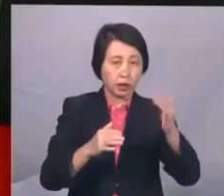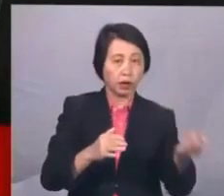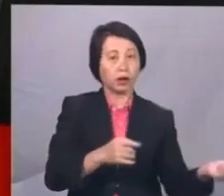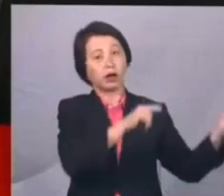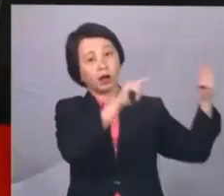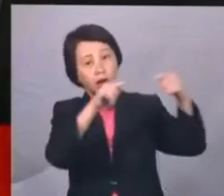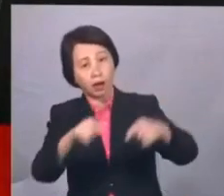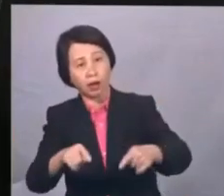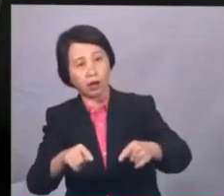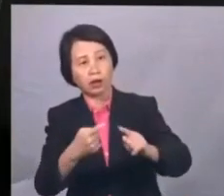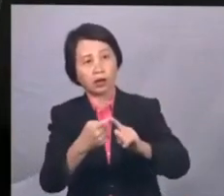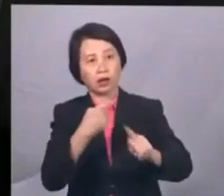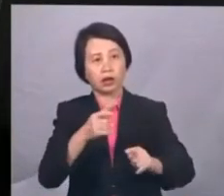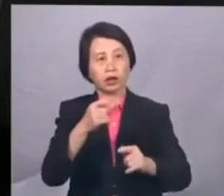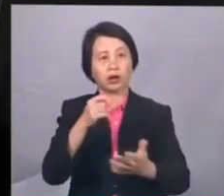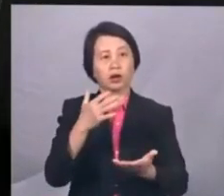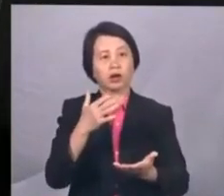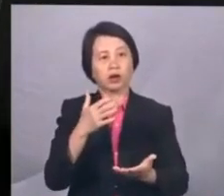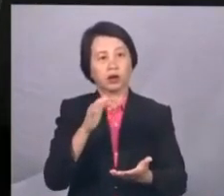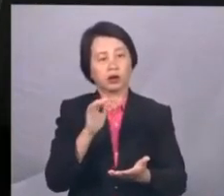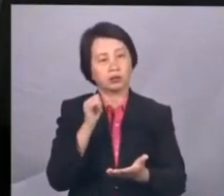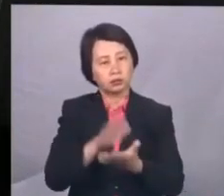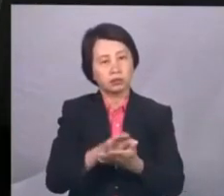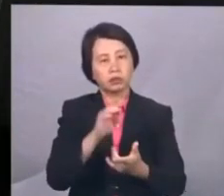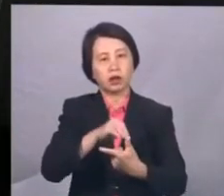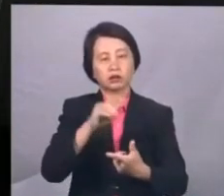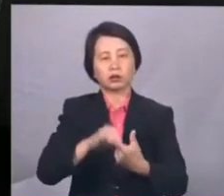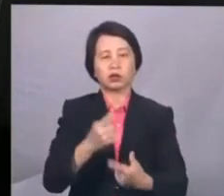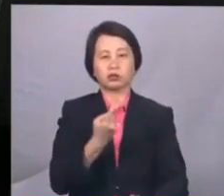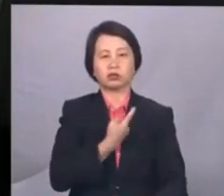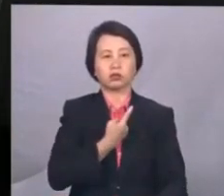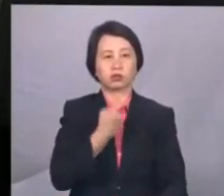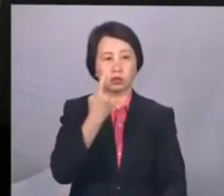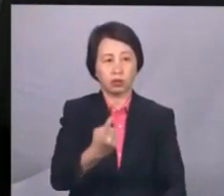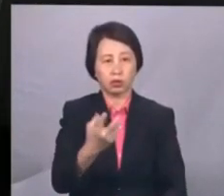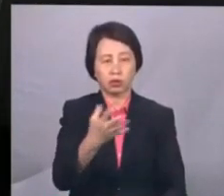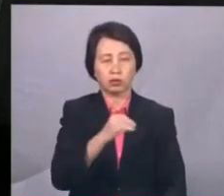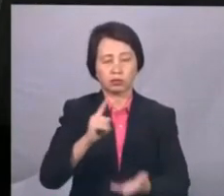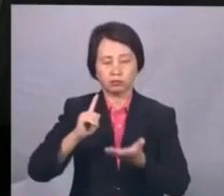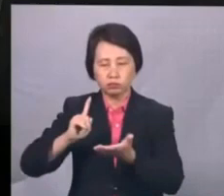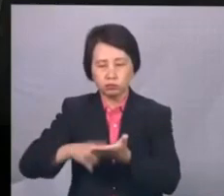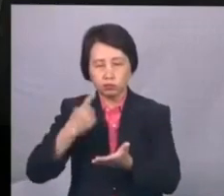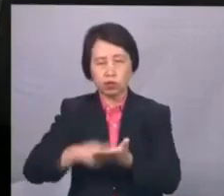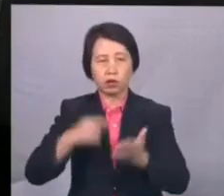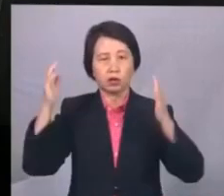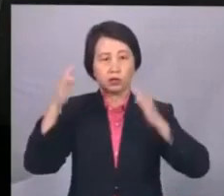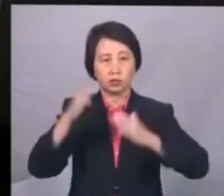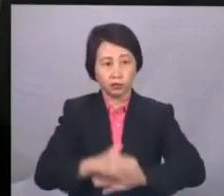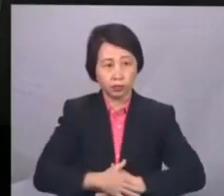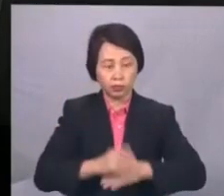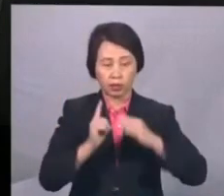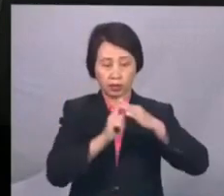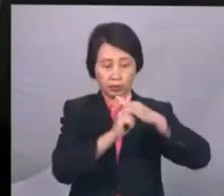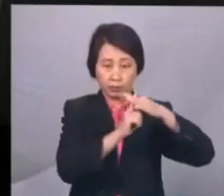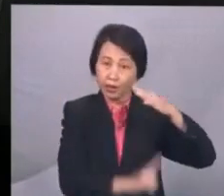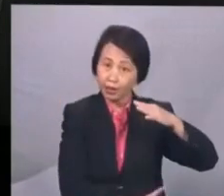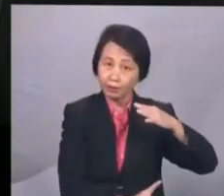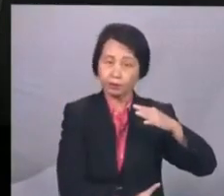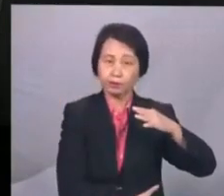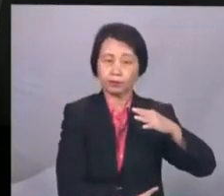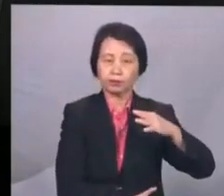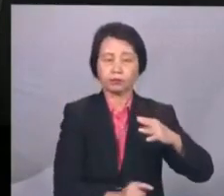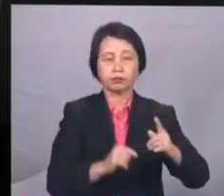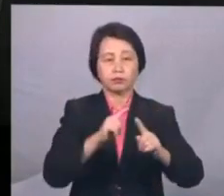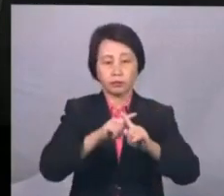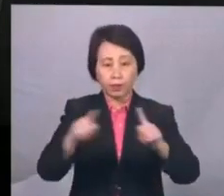hanya yang paling idolater semoga Hai dan jawab sekaligus Mayor tapi